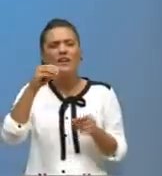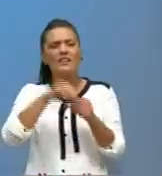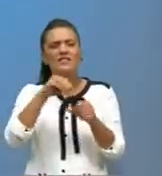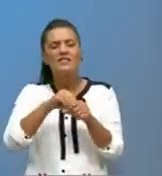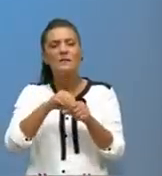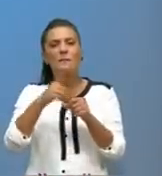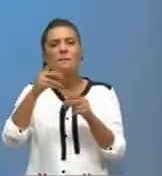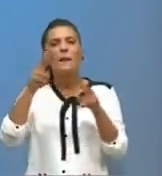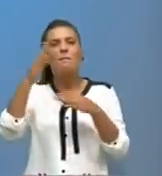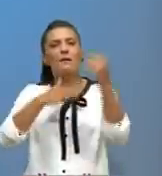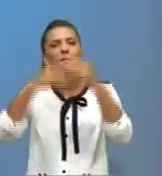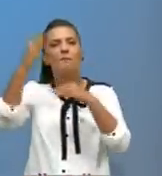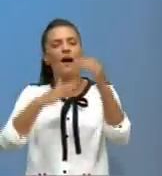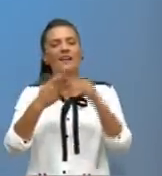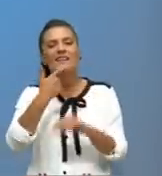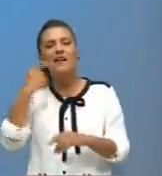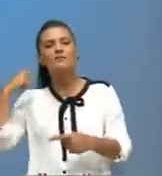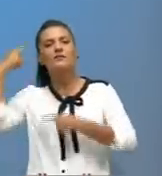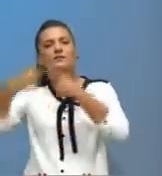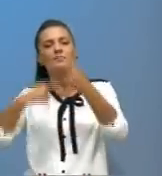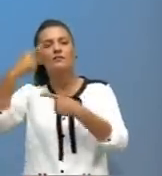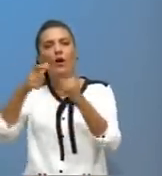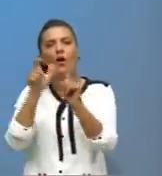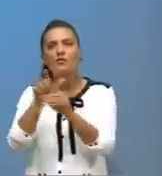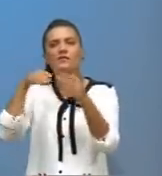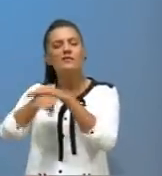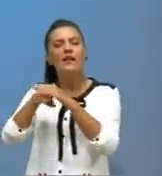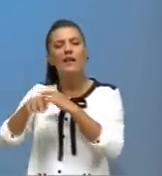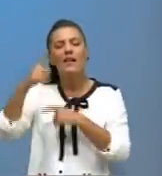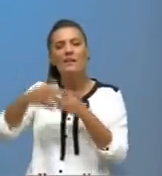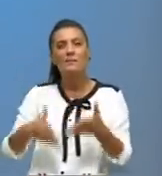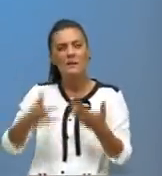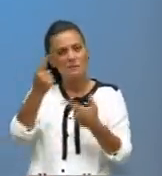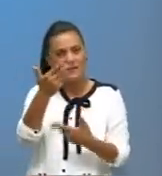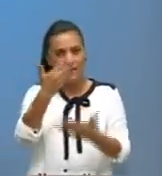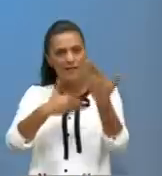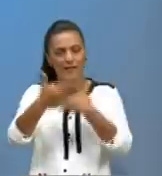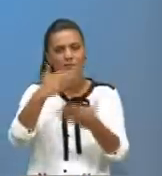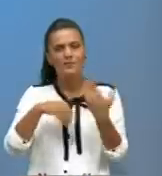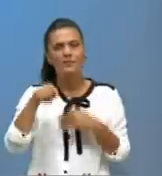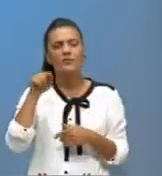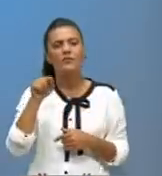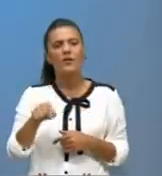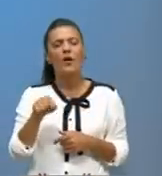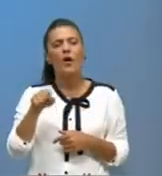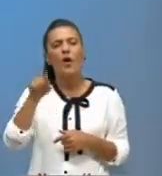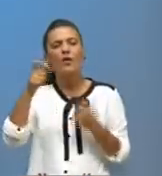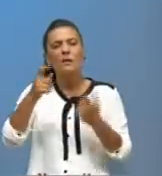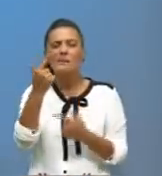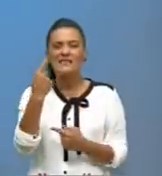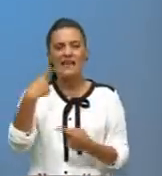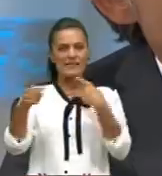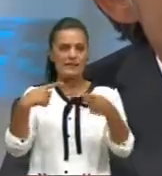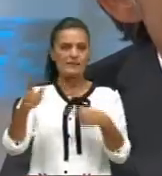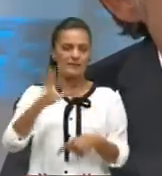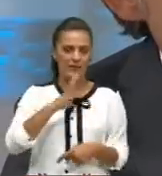da, mimari dokuyu da, o hani geçmişten bugüne korunmuş, saklanan dokuyu da bize anlatır mısınız? Biraz i̇şte gezdirmiş biraz, gibi olalım izleyicilerimiz. Orada biraz